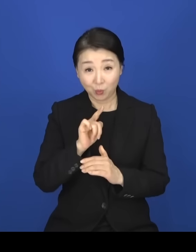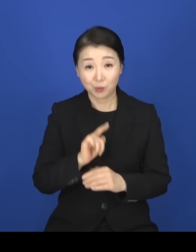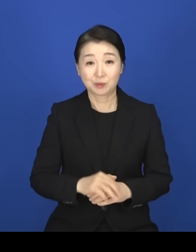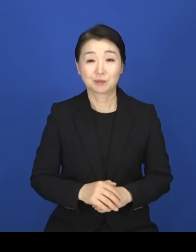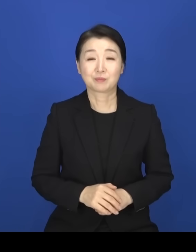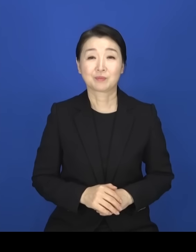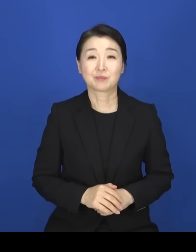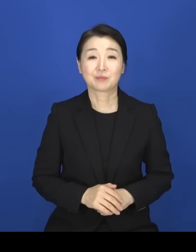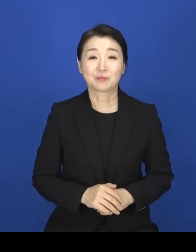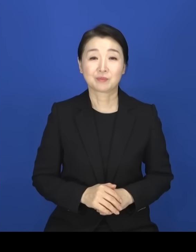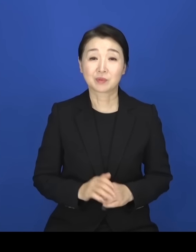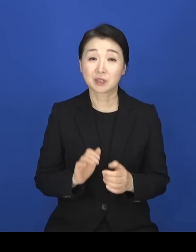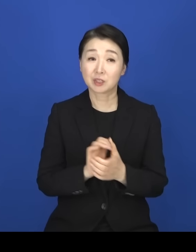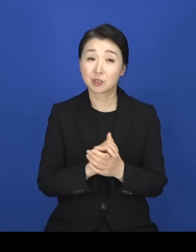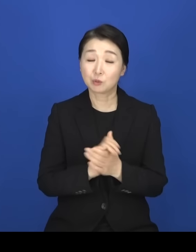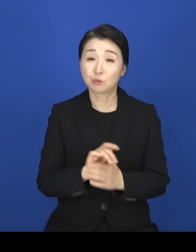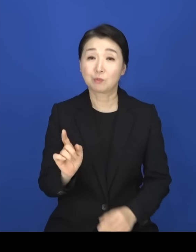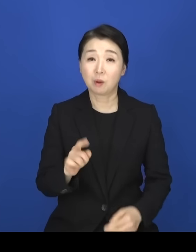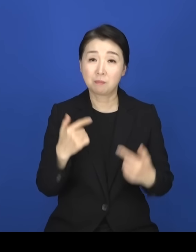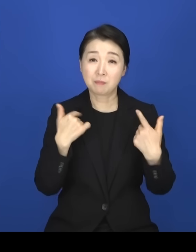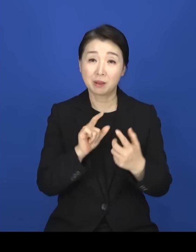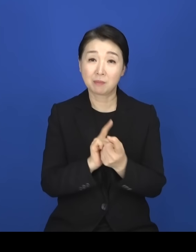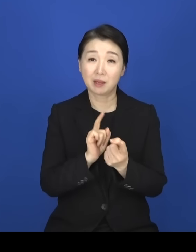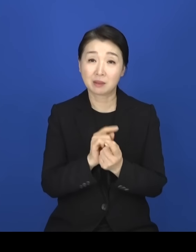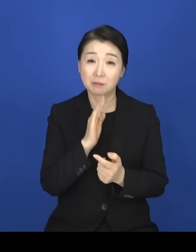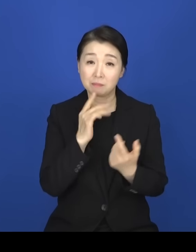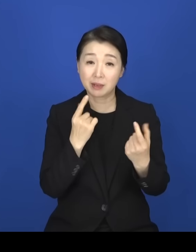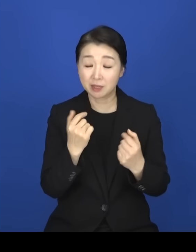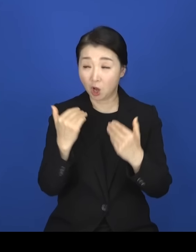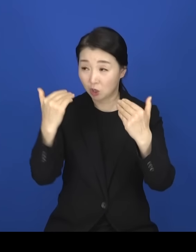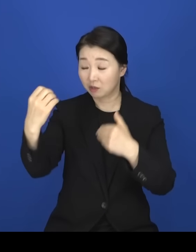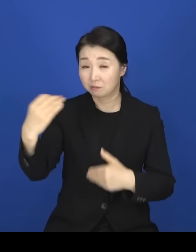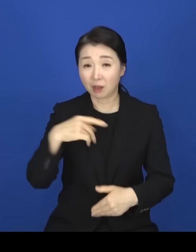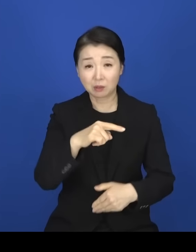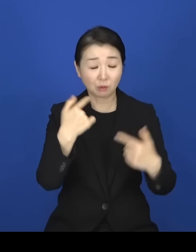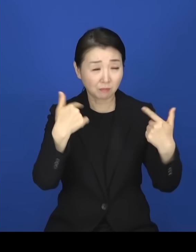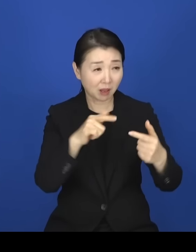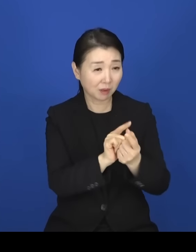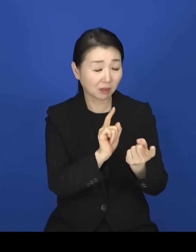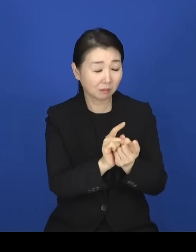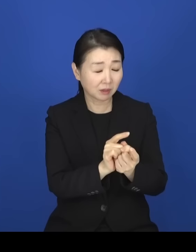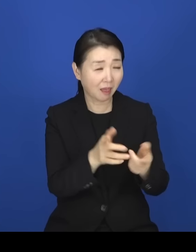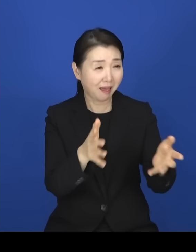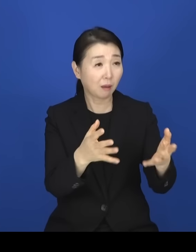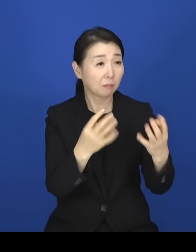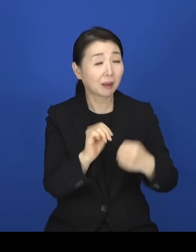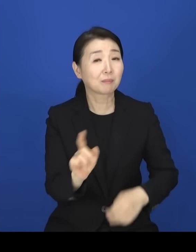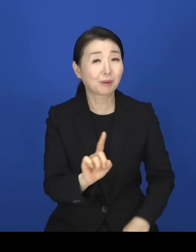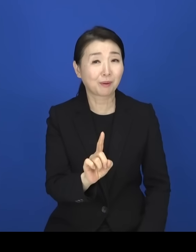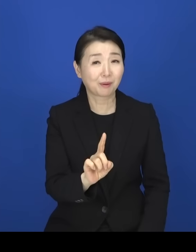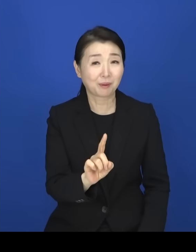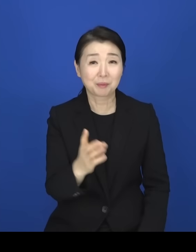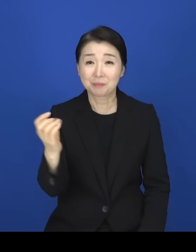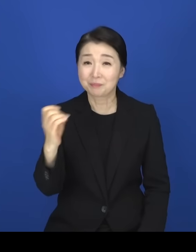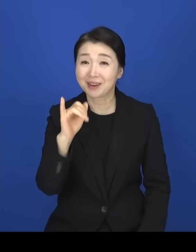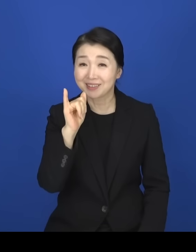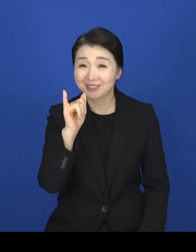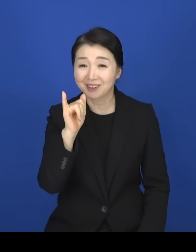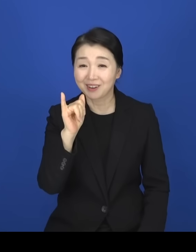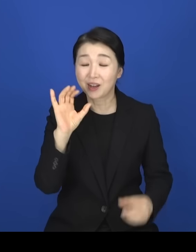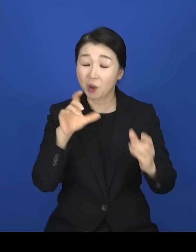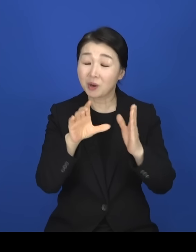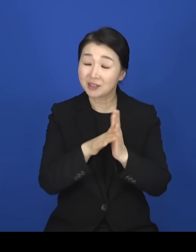왜 친구를 매일 만나는 친구인데 어른들이 그런 얘기하죠. 너희 매일 만나는데 뭐 이렇게 할 얘기가 많니? 그런 얘기하죠.